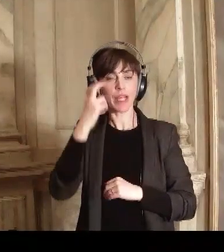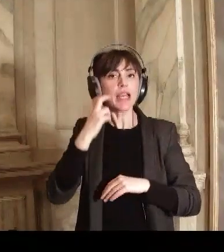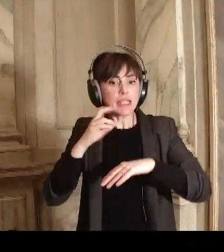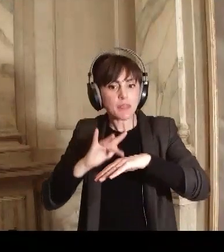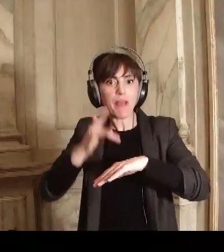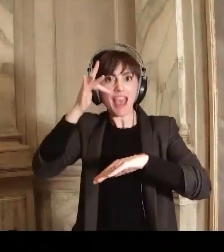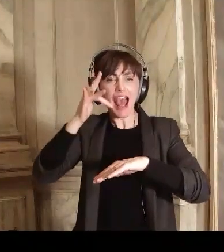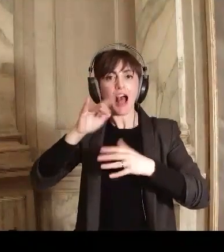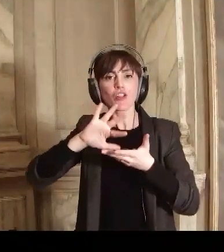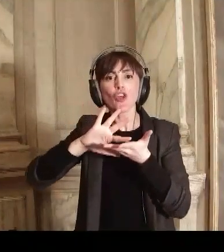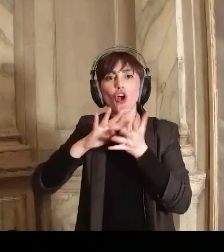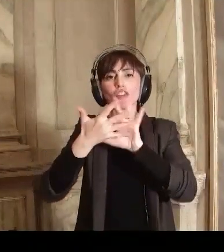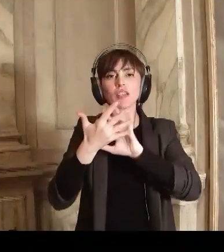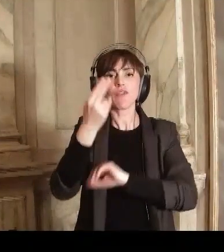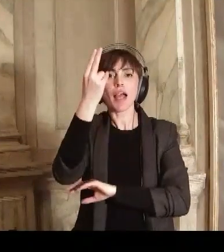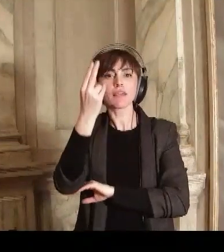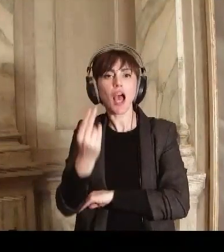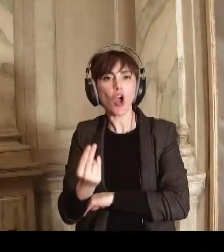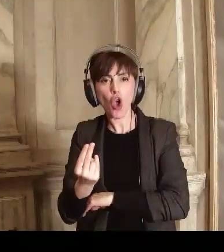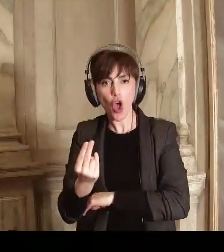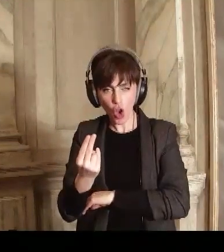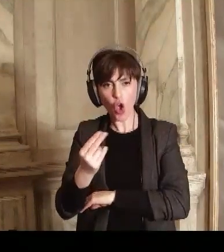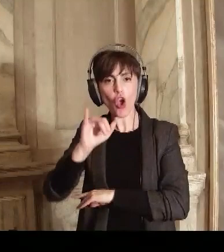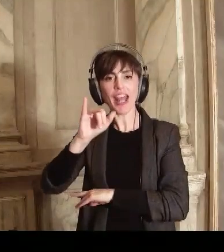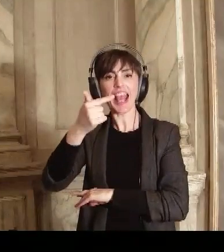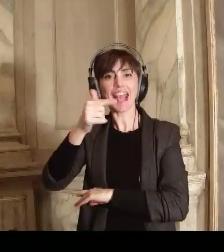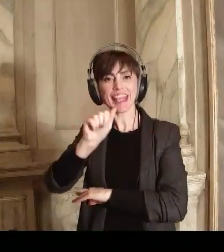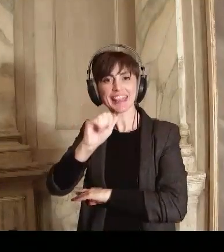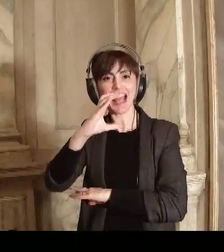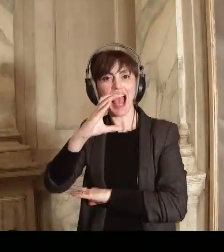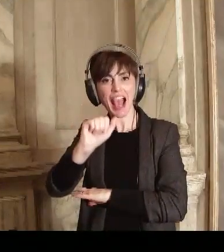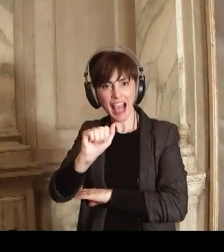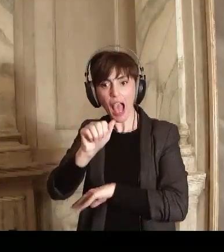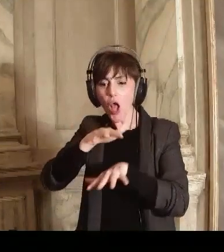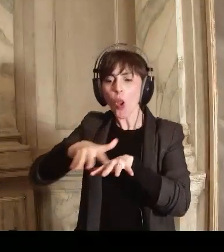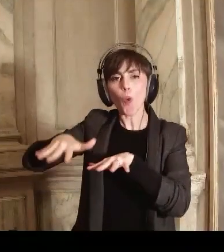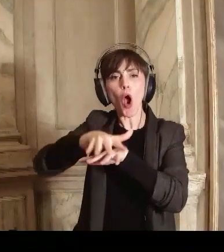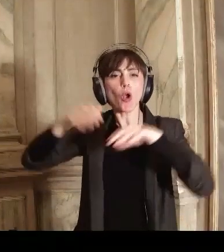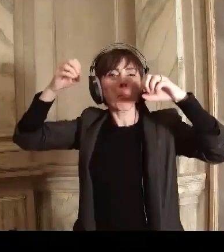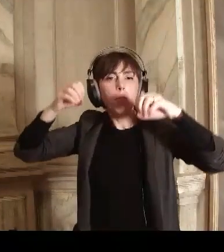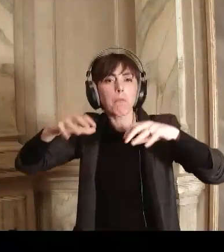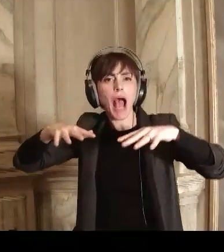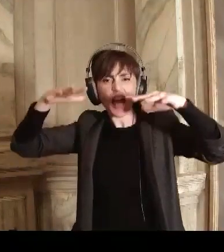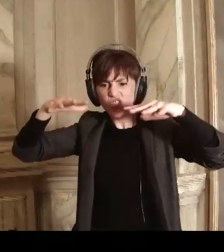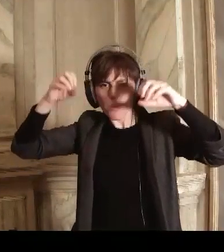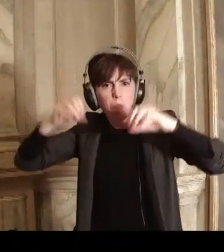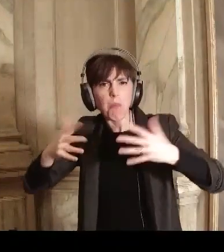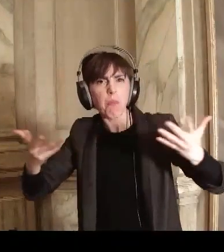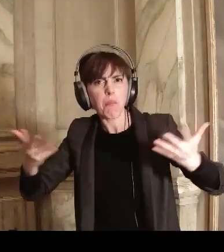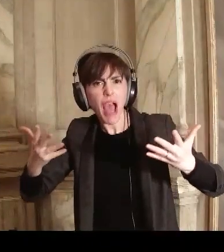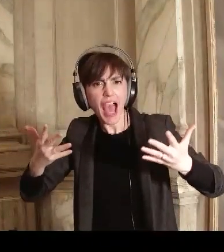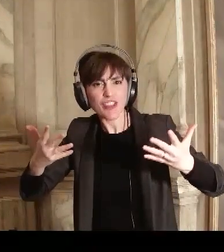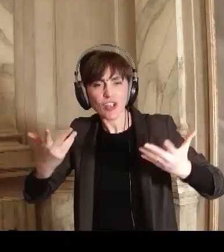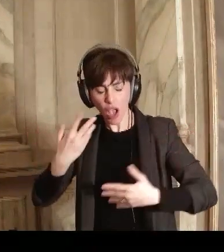sortilegio, tinta vaticinante, l'Itaca, l'approdo magico di chi conquista la propria consapevolezza,